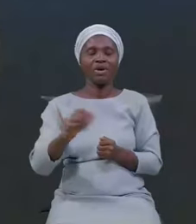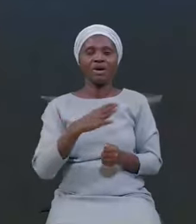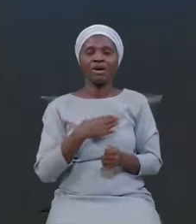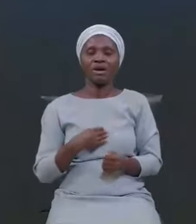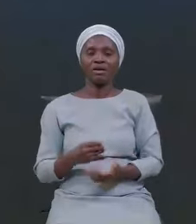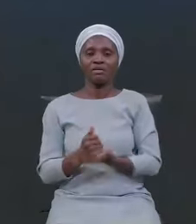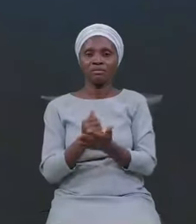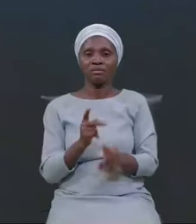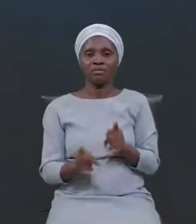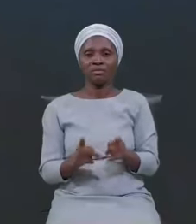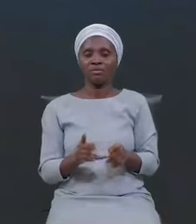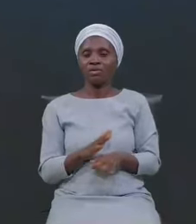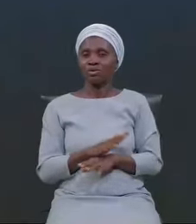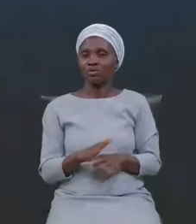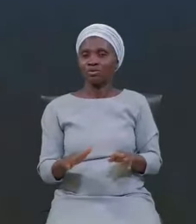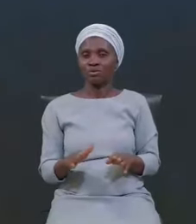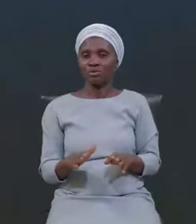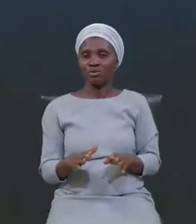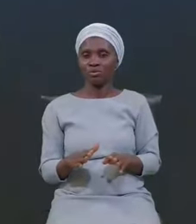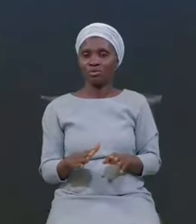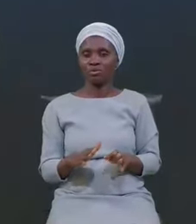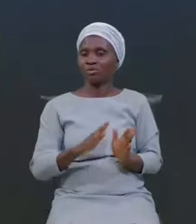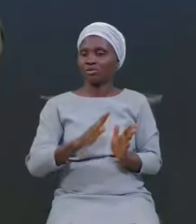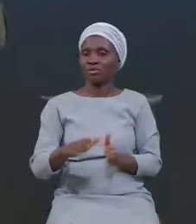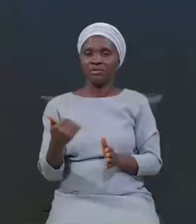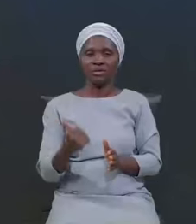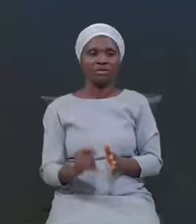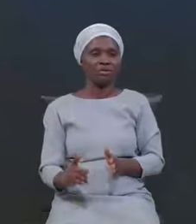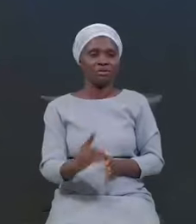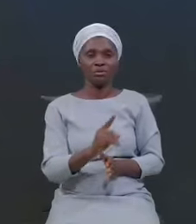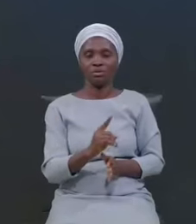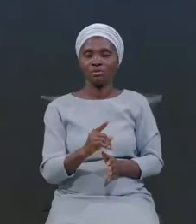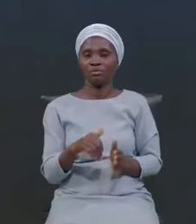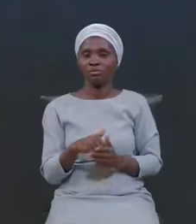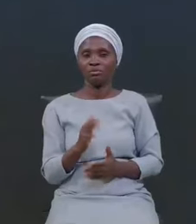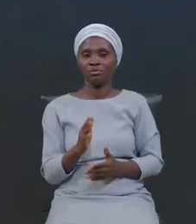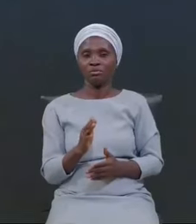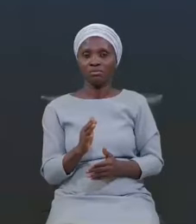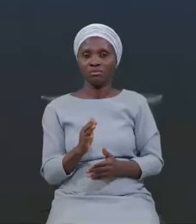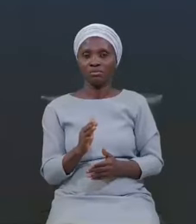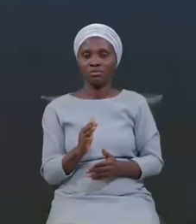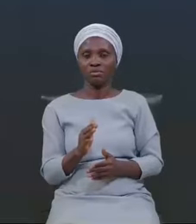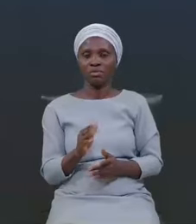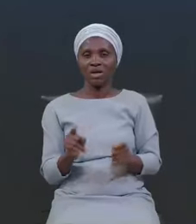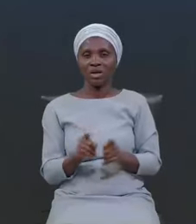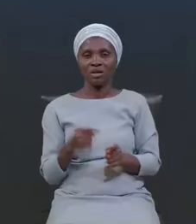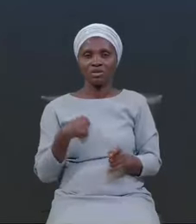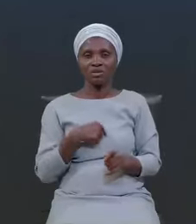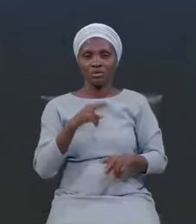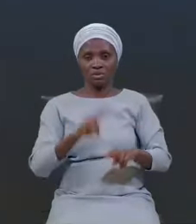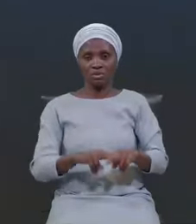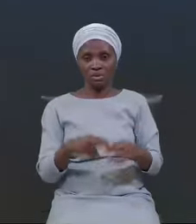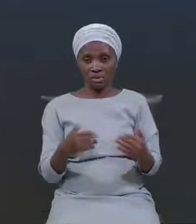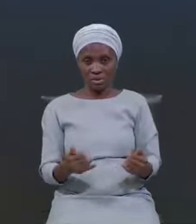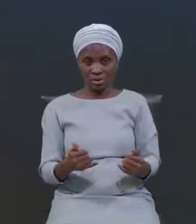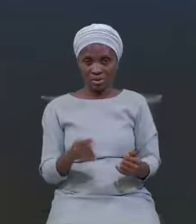Ne laissez personne. Tout le monde est concerné ce soir et tout le monde recevra du Seigneur. Et pour ceux qui sont assis, soyez